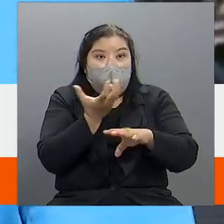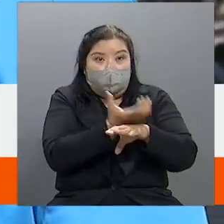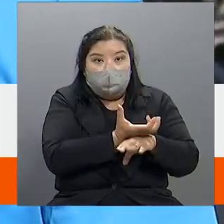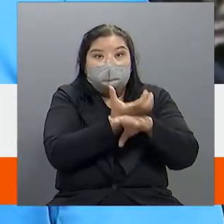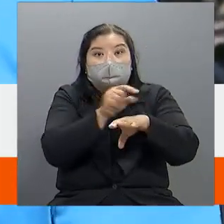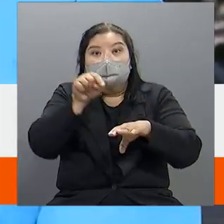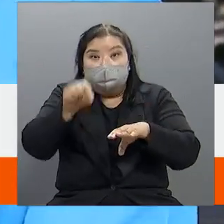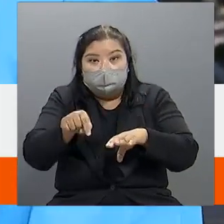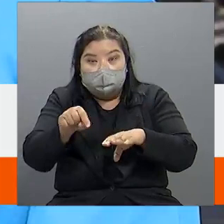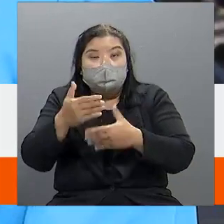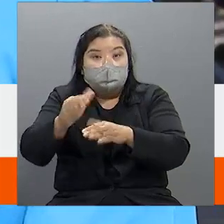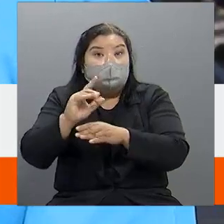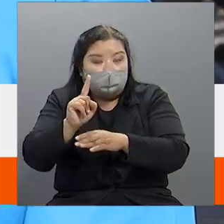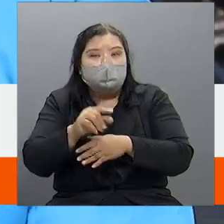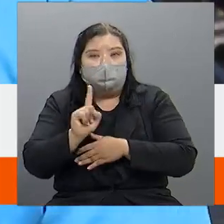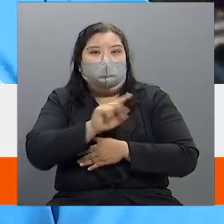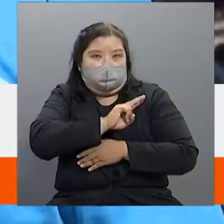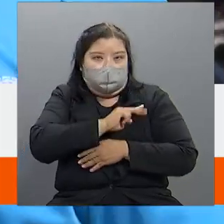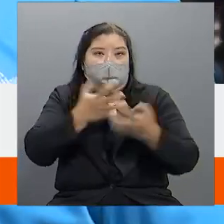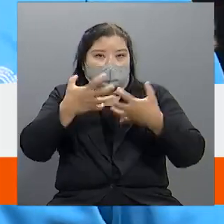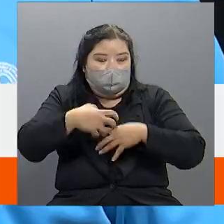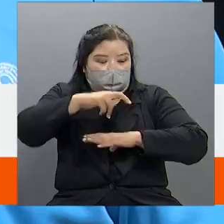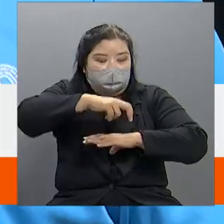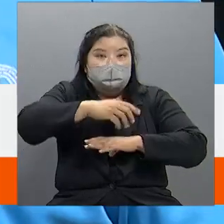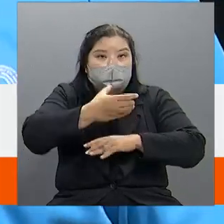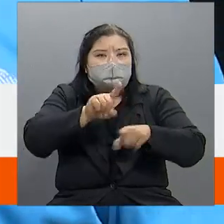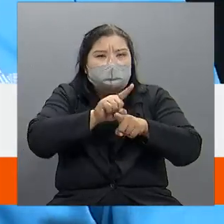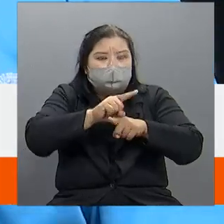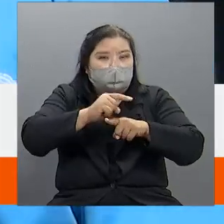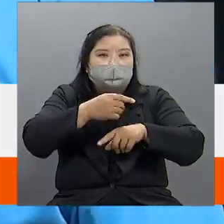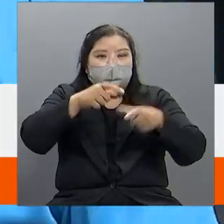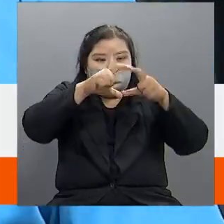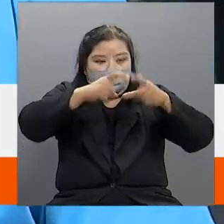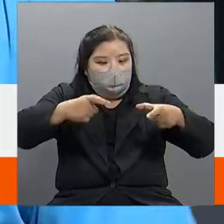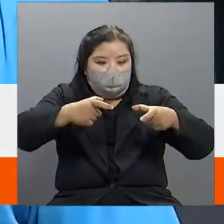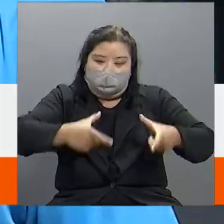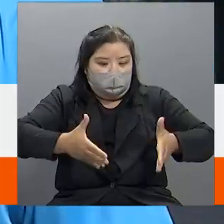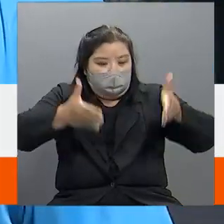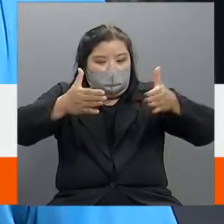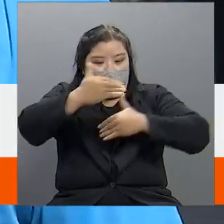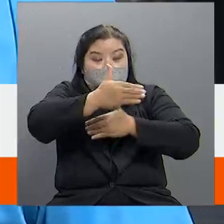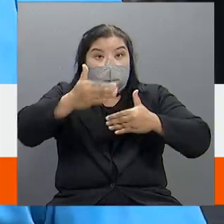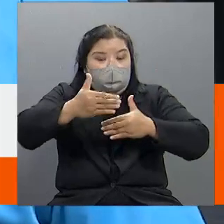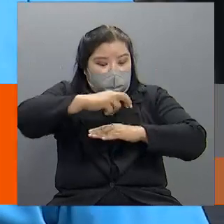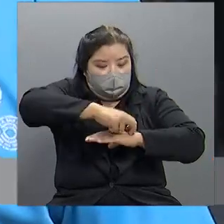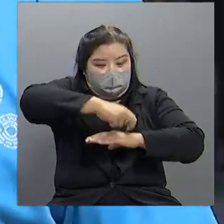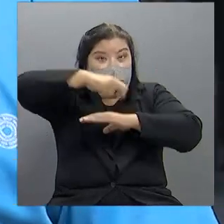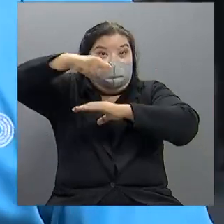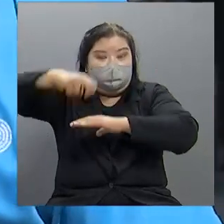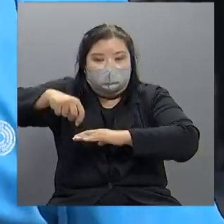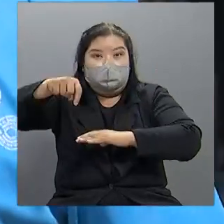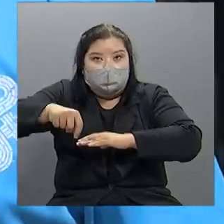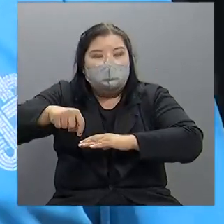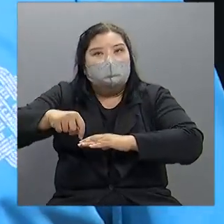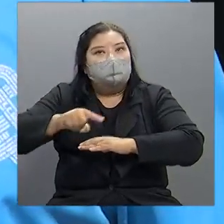ต้องยกตู้ขึ้นลงมีสแต็กเกอร์นะฮะทั้งหัวทั้งท้ายนะครับเพราะฉะนั้นมองดูแล้วเนี่ยการลงทุนในการขนส่งทางรถไฟนี่สูงนะแต่เ